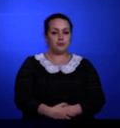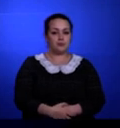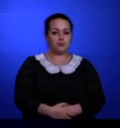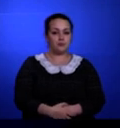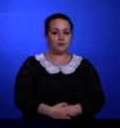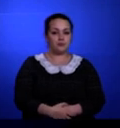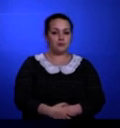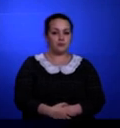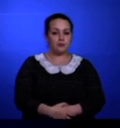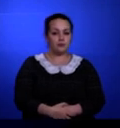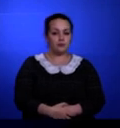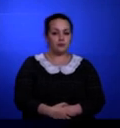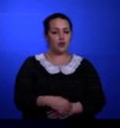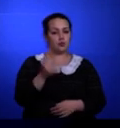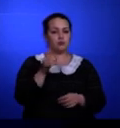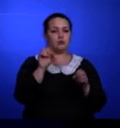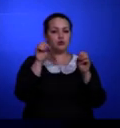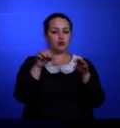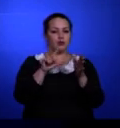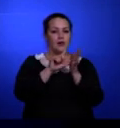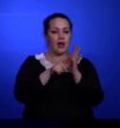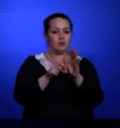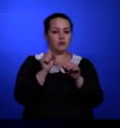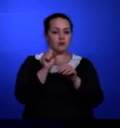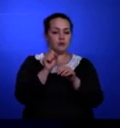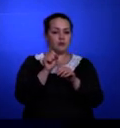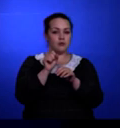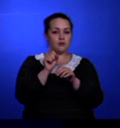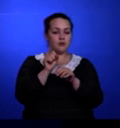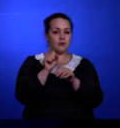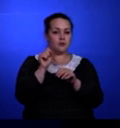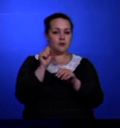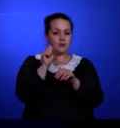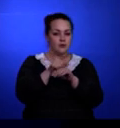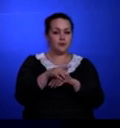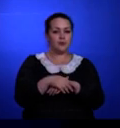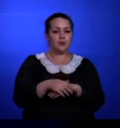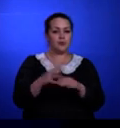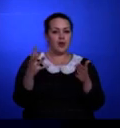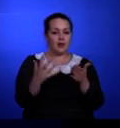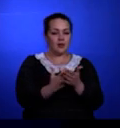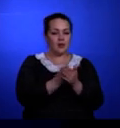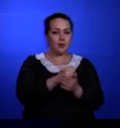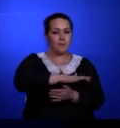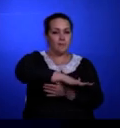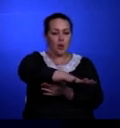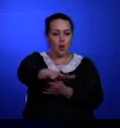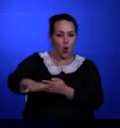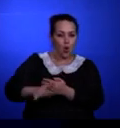решим геометрическую задачку найдите площадь прямоугольника